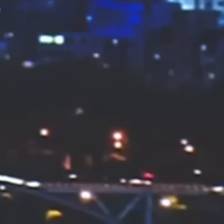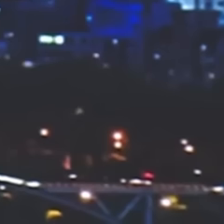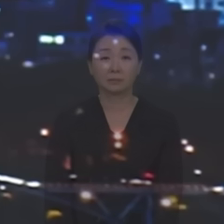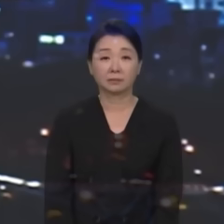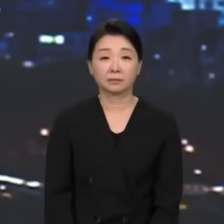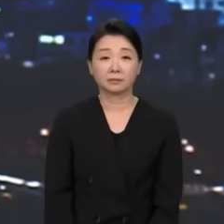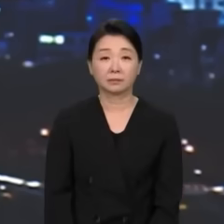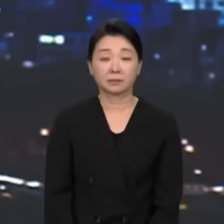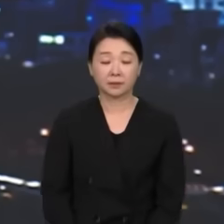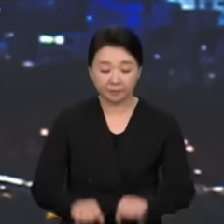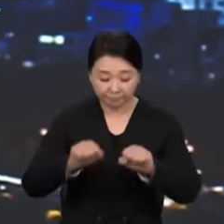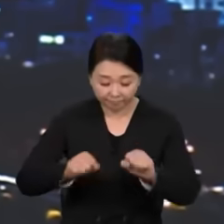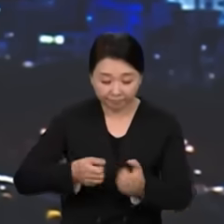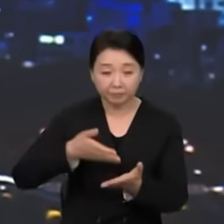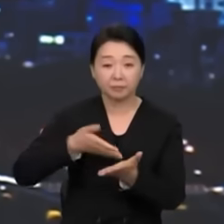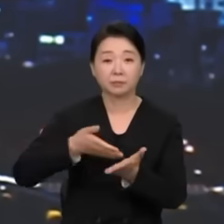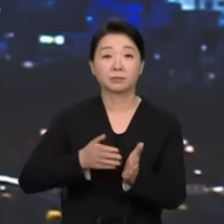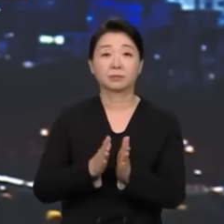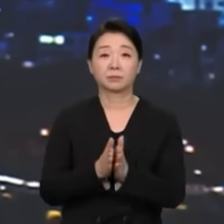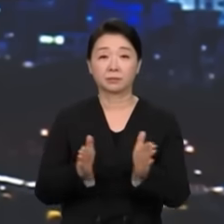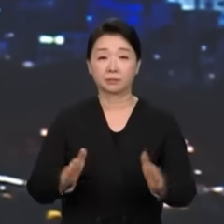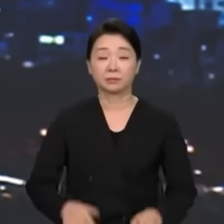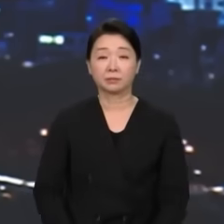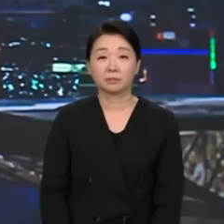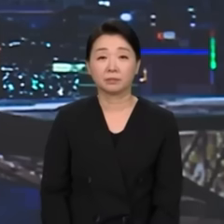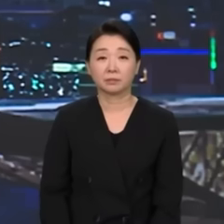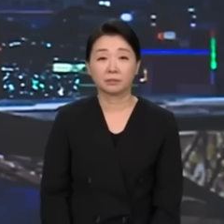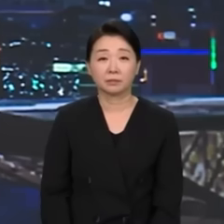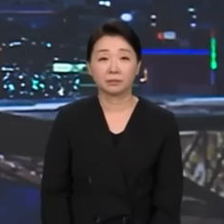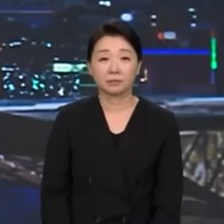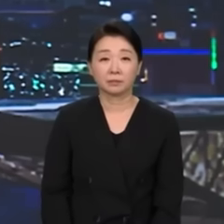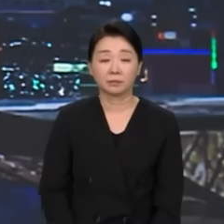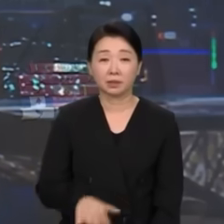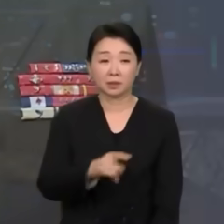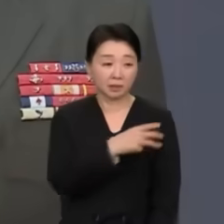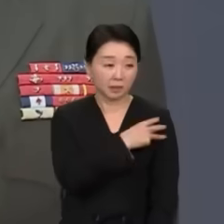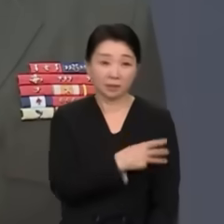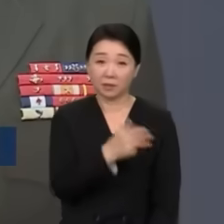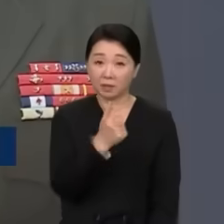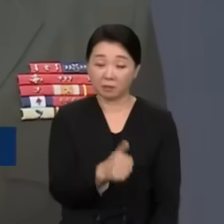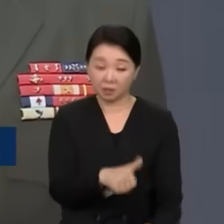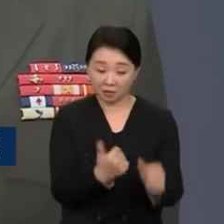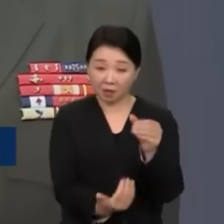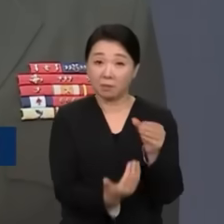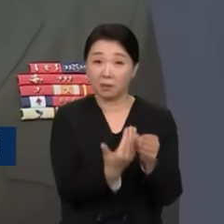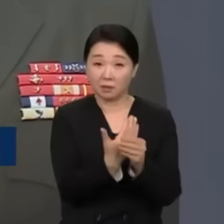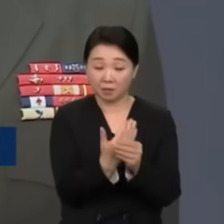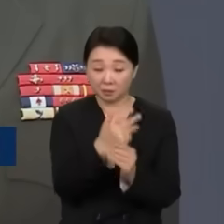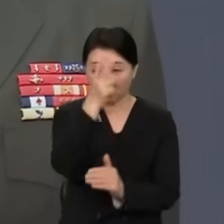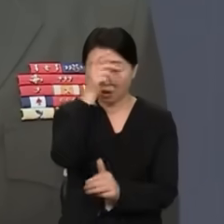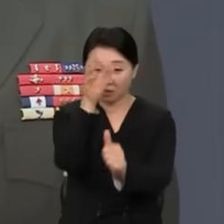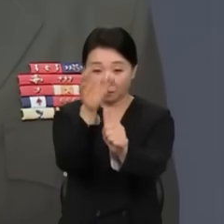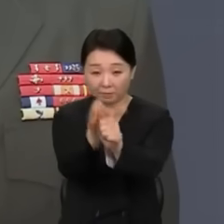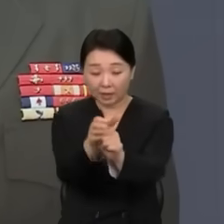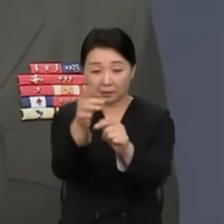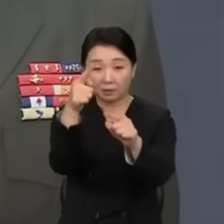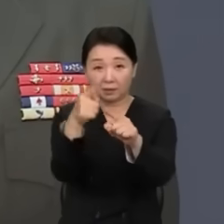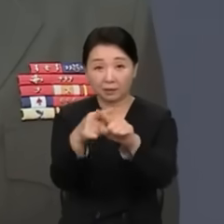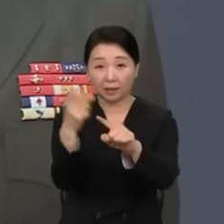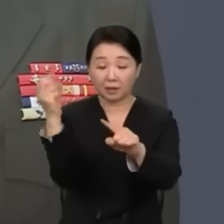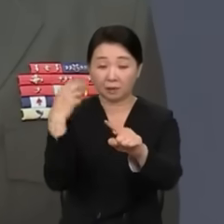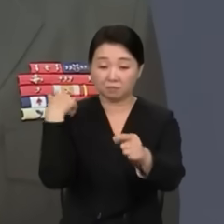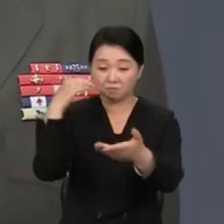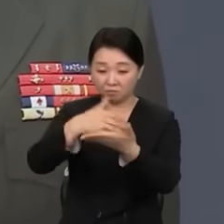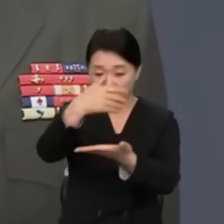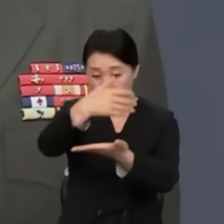시청자 여러분, JTBC 뉴스룸을 시작하겠습니다. 최상병 사건 수사를 경찰에 맡겼다가 갑자기 다시 찾아온